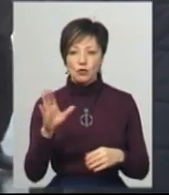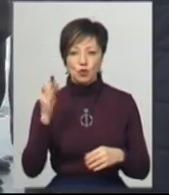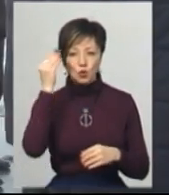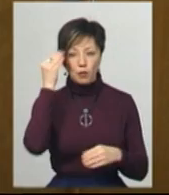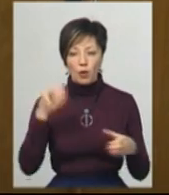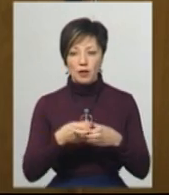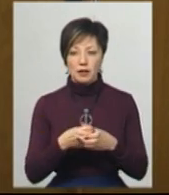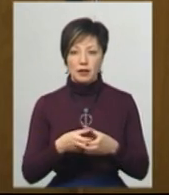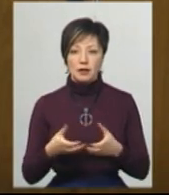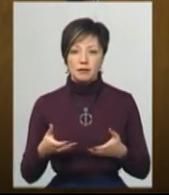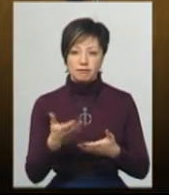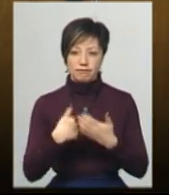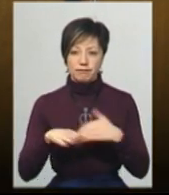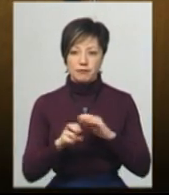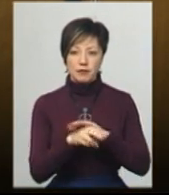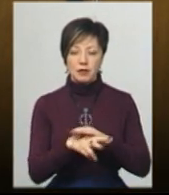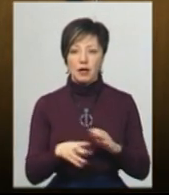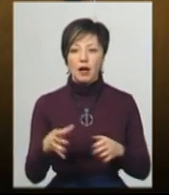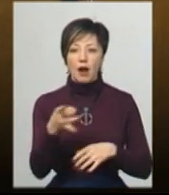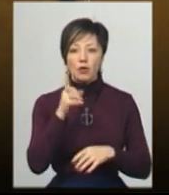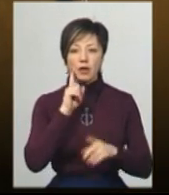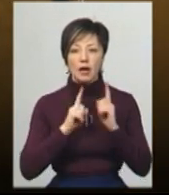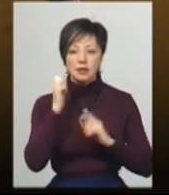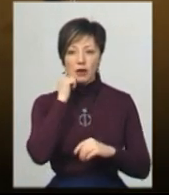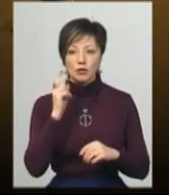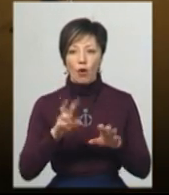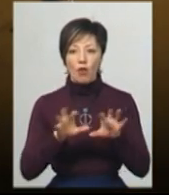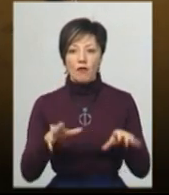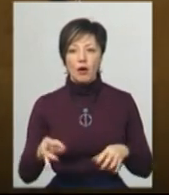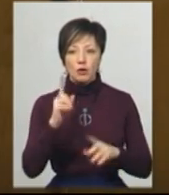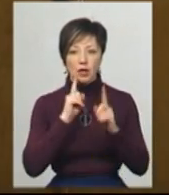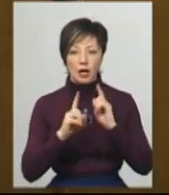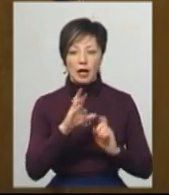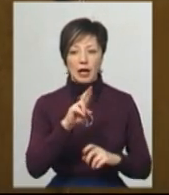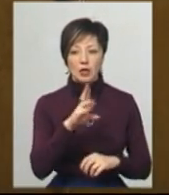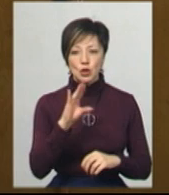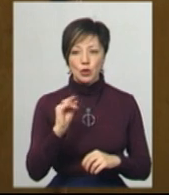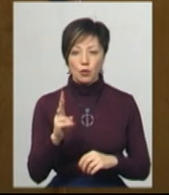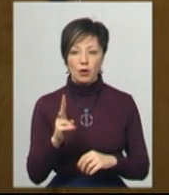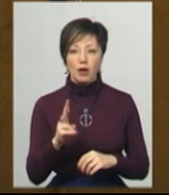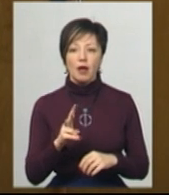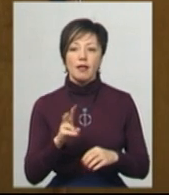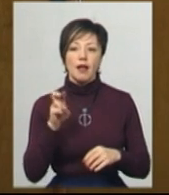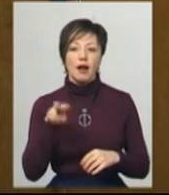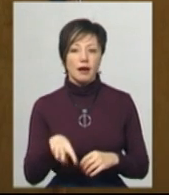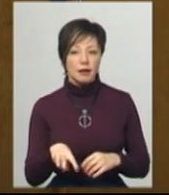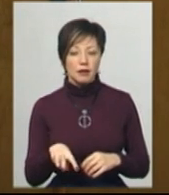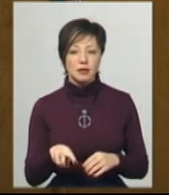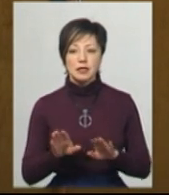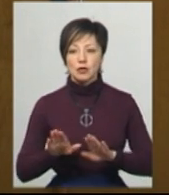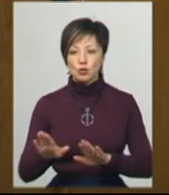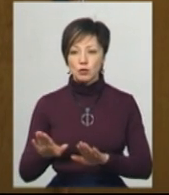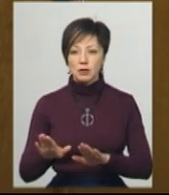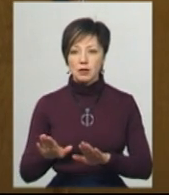він зібрався і втік. Ми зараз в районній раді Старокостянтинова, голова районної ради Яснюк Михайло Борисович на лікарняному.